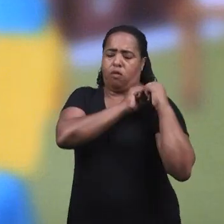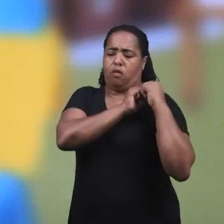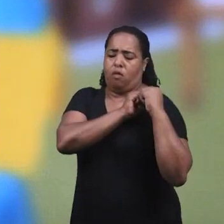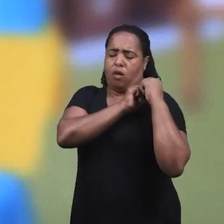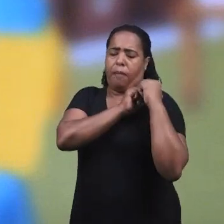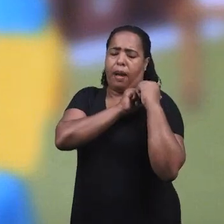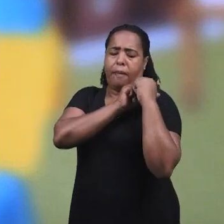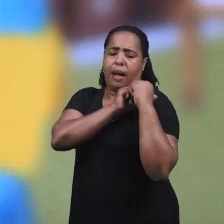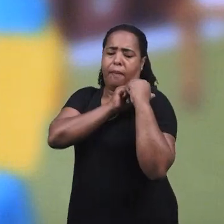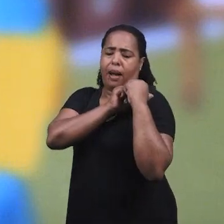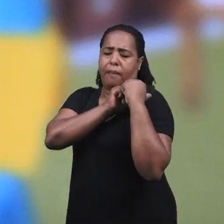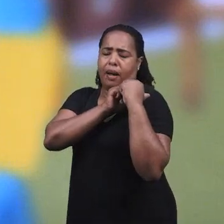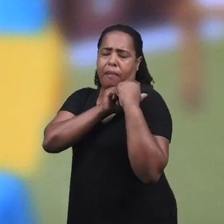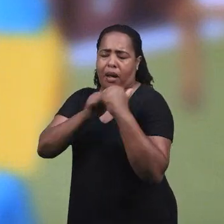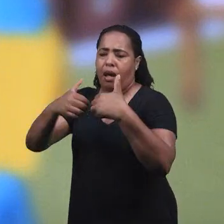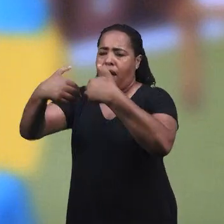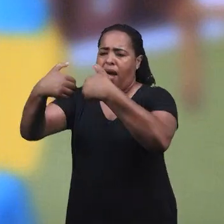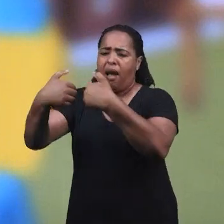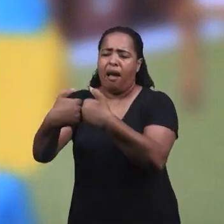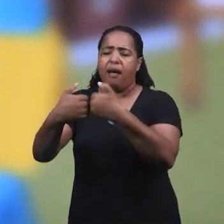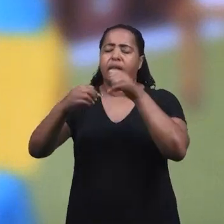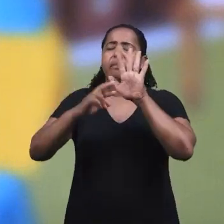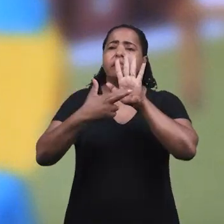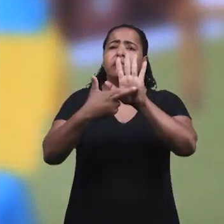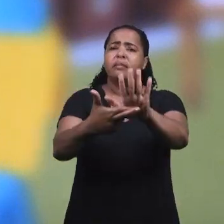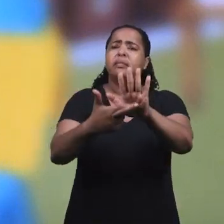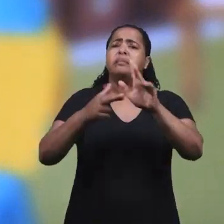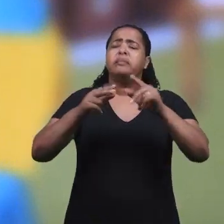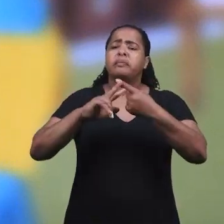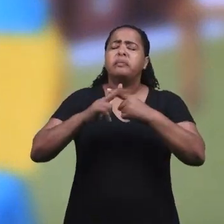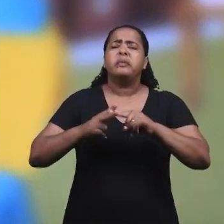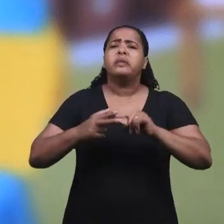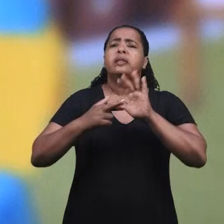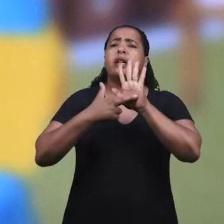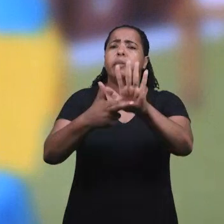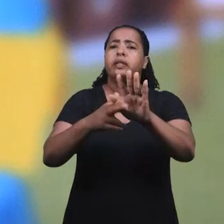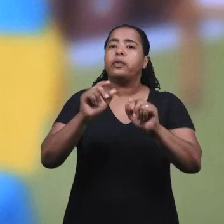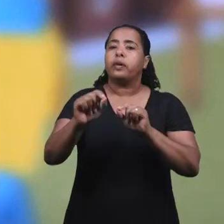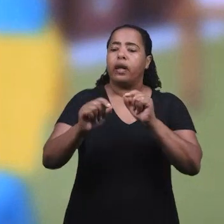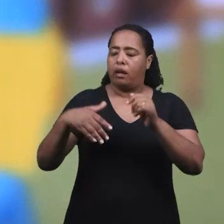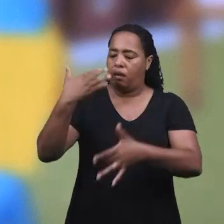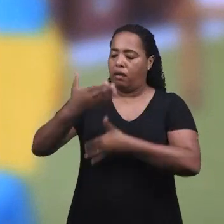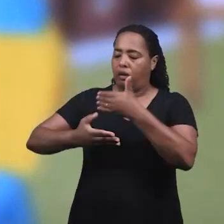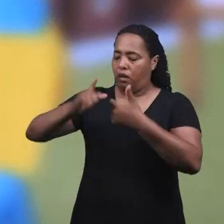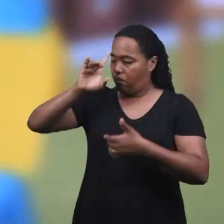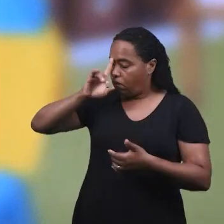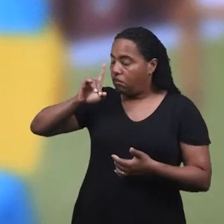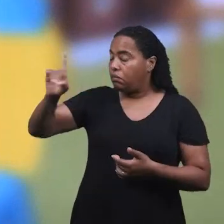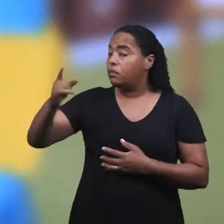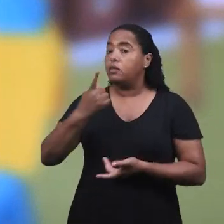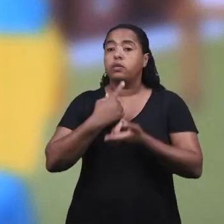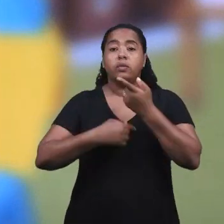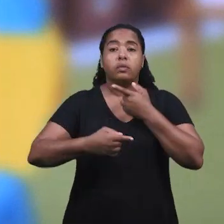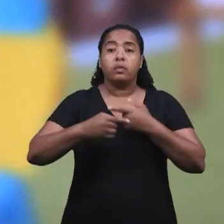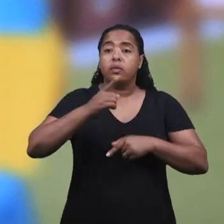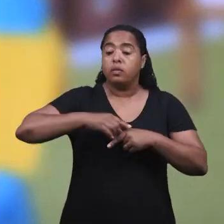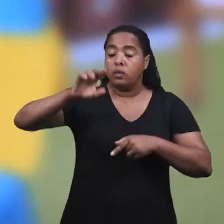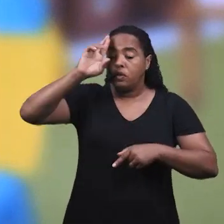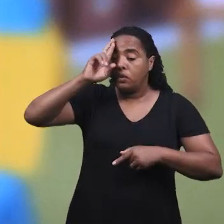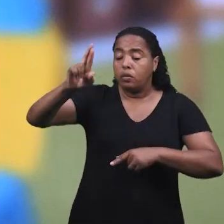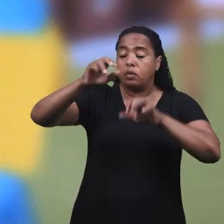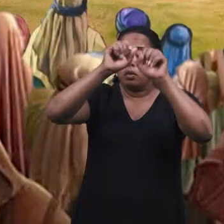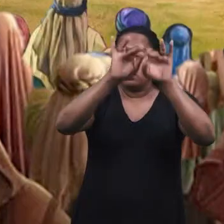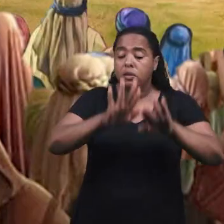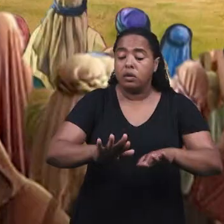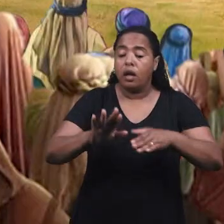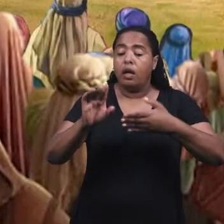peuple d'Israël. L'arche de la concertation représentait la présence de Dieu. Dieu allait devant son